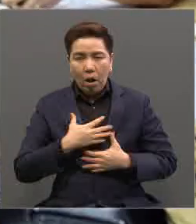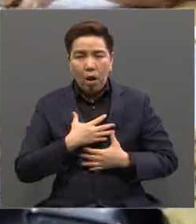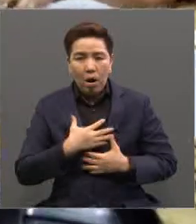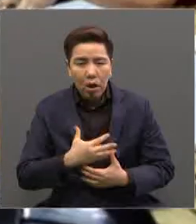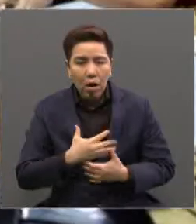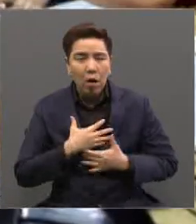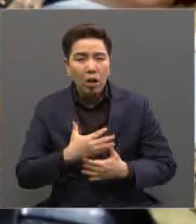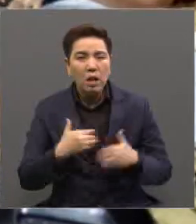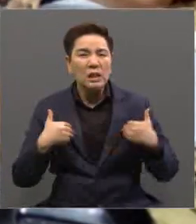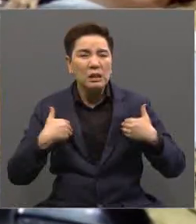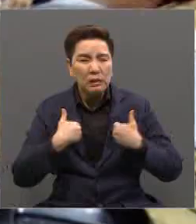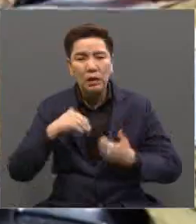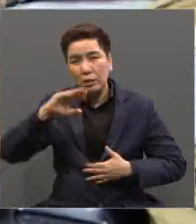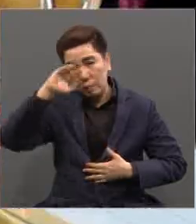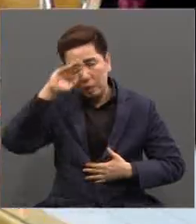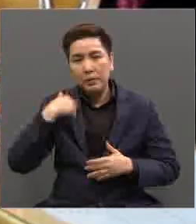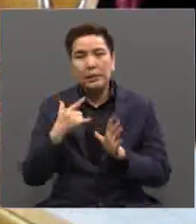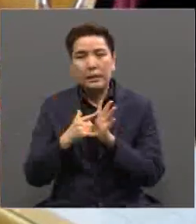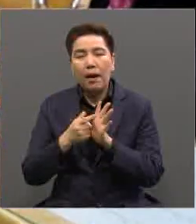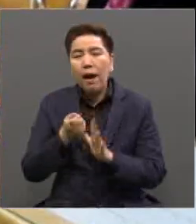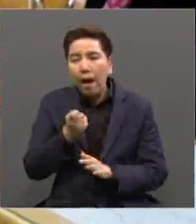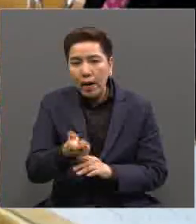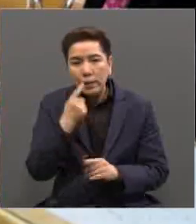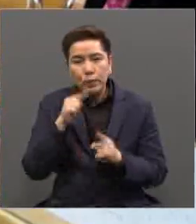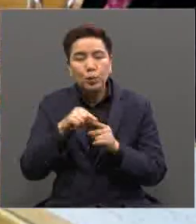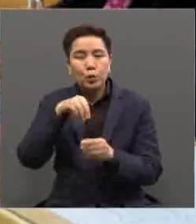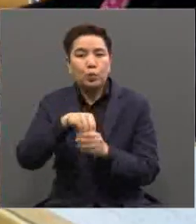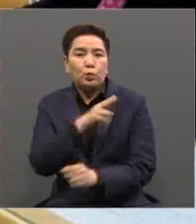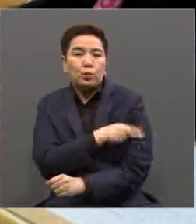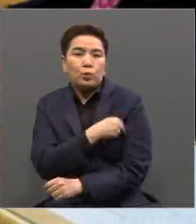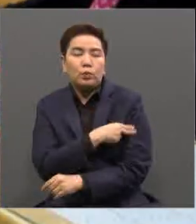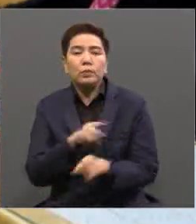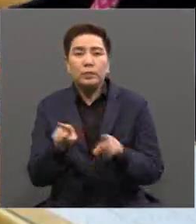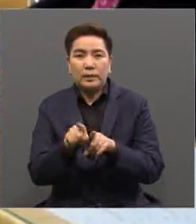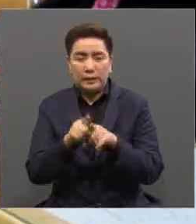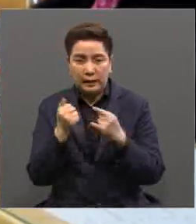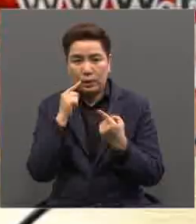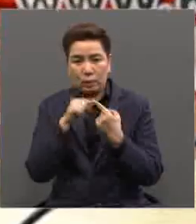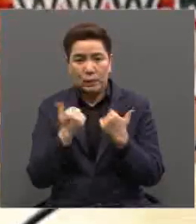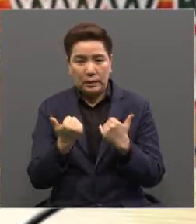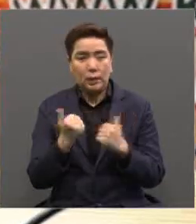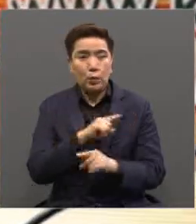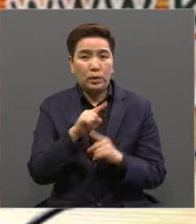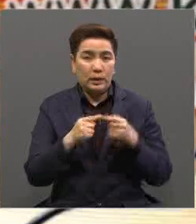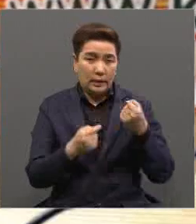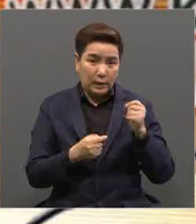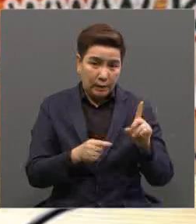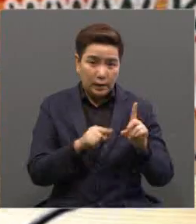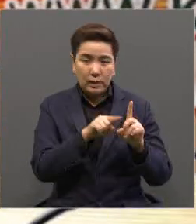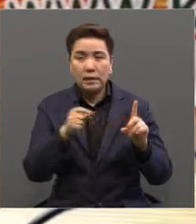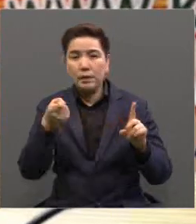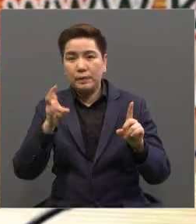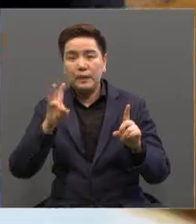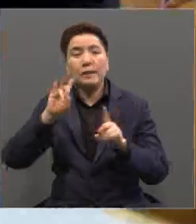มีไข้อันนี้ก็ให้ยาต้านแล้วก็รักษาที่โรงพยาบาลเช่นเดียวกันนะครับโดยในช่วงระหว่างวันที่ 11ถึง 17